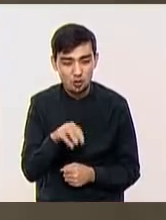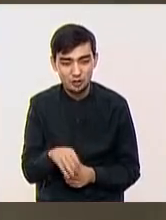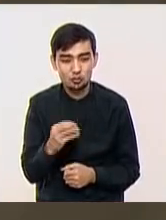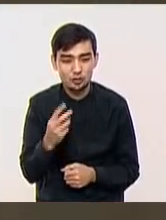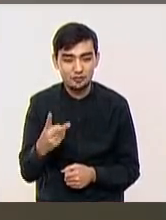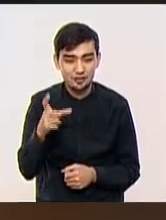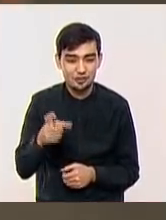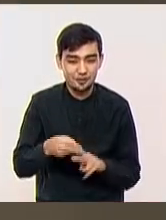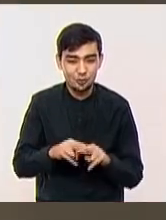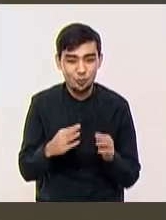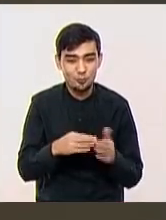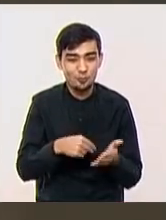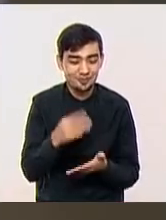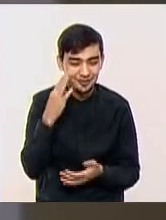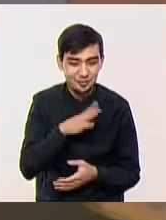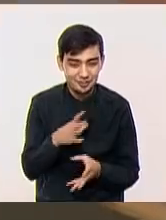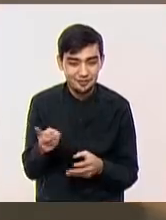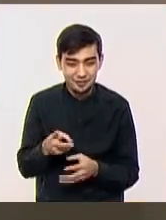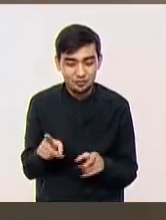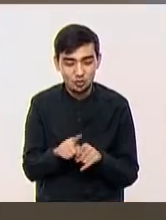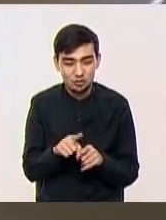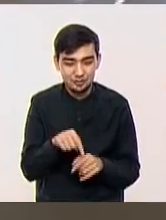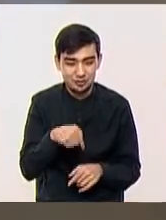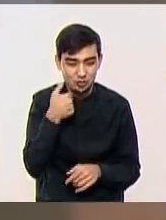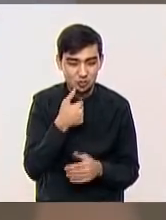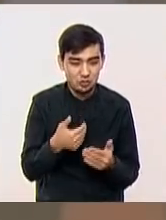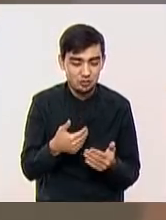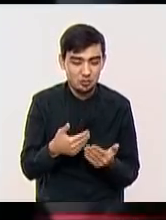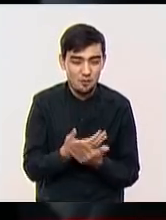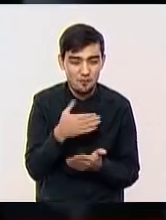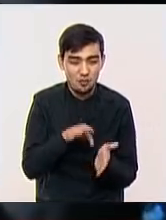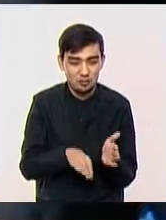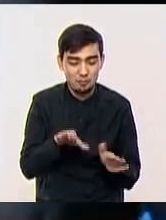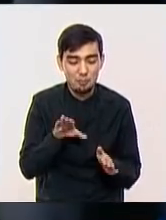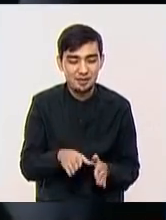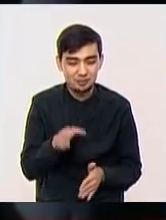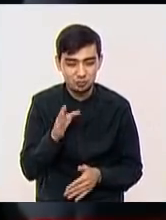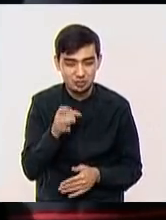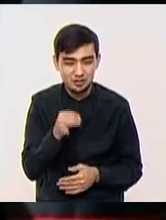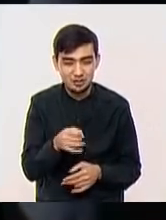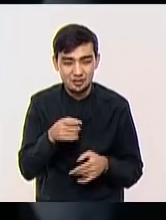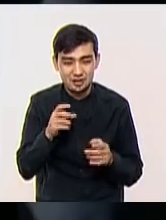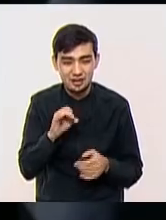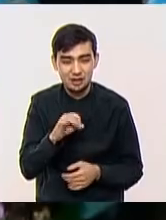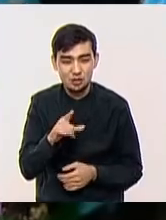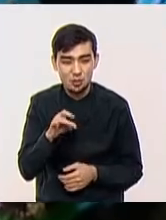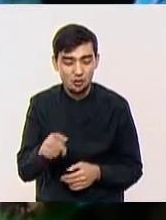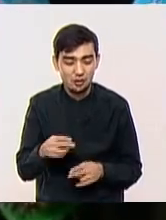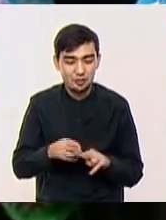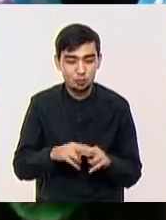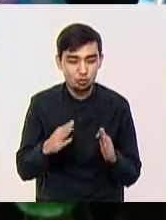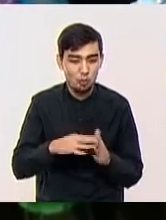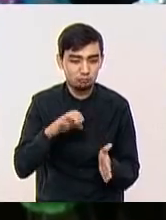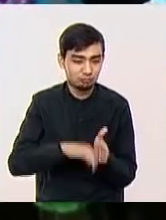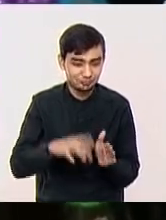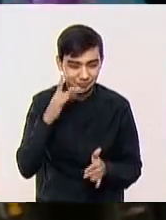тұрғының жақындары да биылғы жаңа жылды азаматтарынсыз қарсы алмақ. Естеріңізге салсақ, Ақбұлақ трагедиясында күдікті Игорь Дужнов үйін босатуды